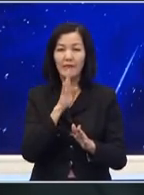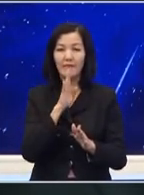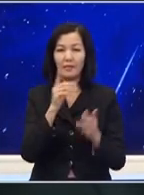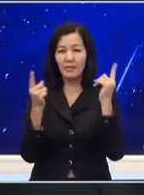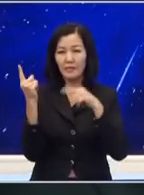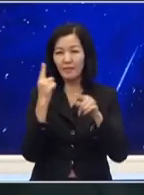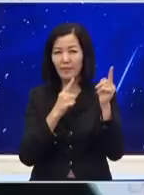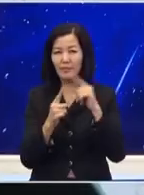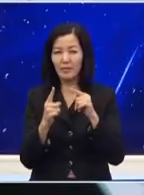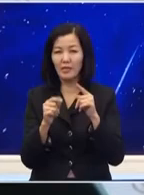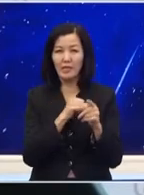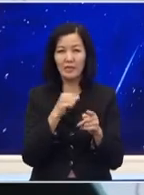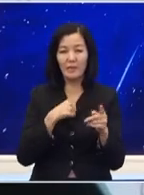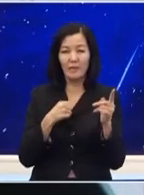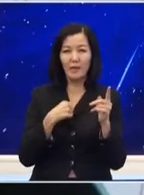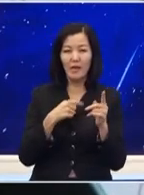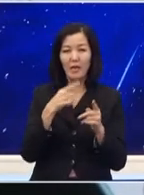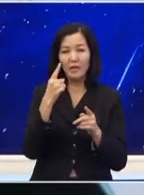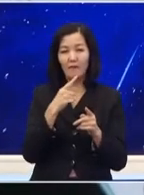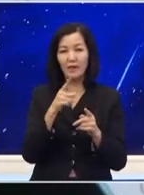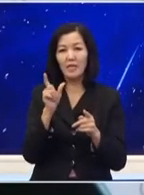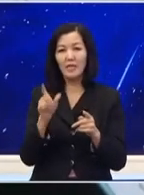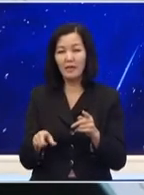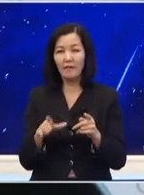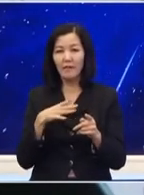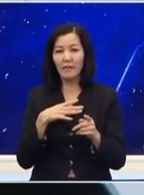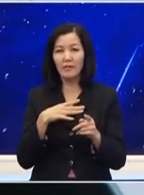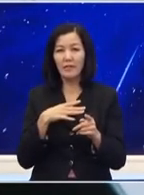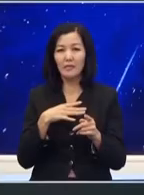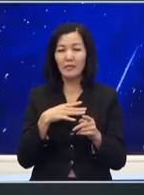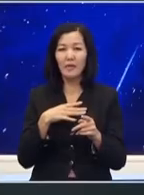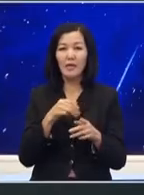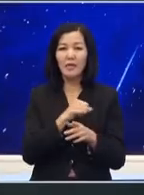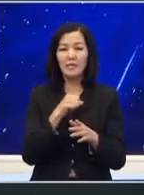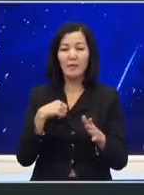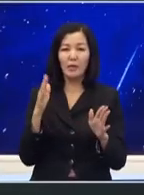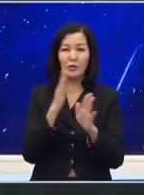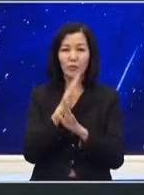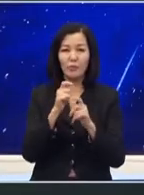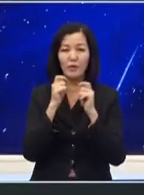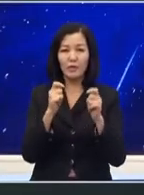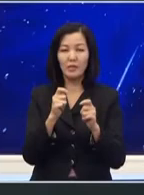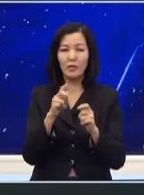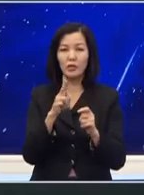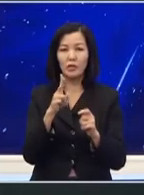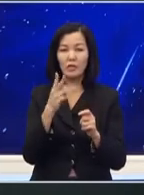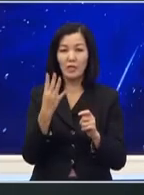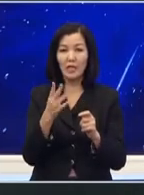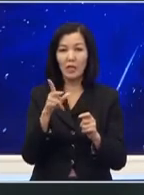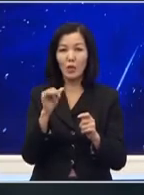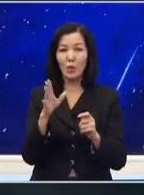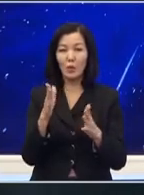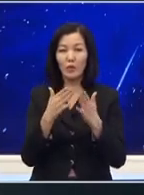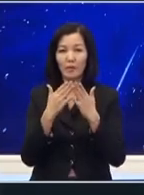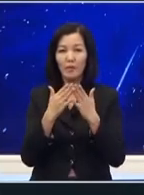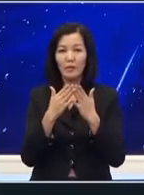и импровизировать, говорит именинница. Быть акыном-айтыскером, видимо, завещала сама судьба. В 4 года Надежда Лушникова получила благословение